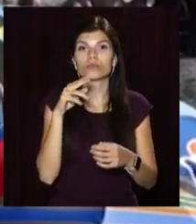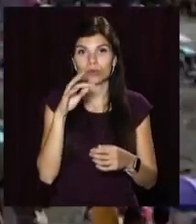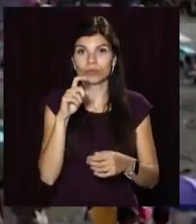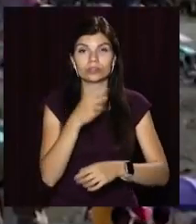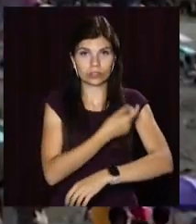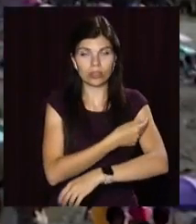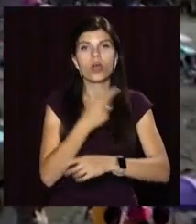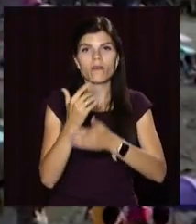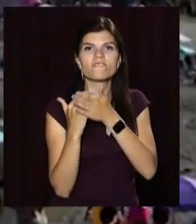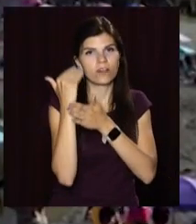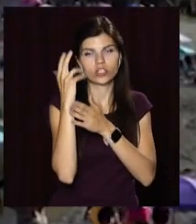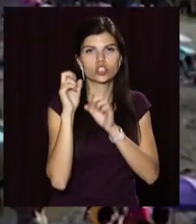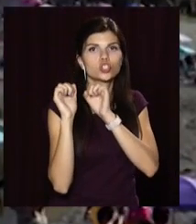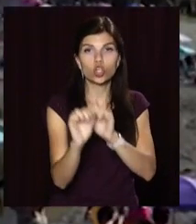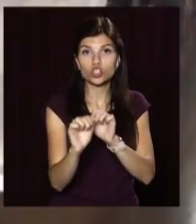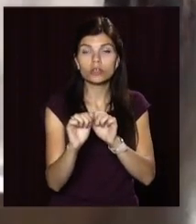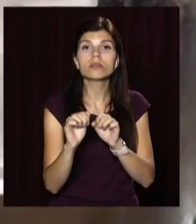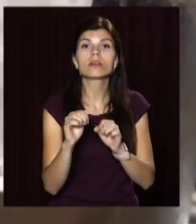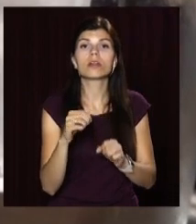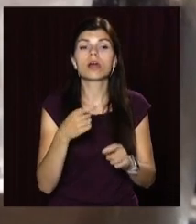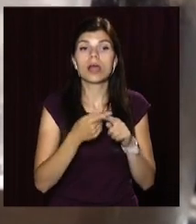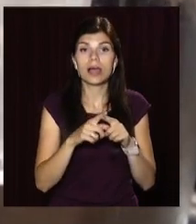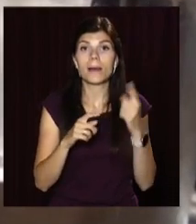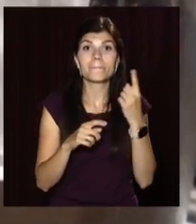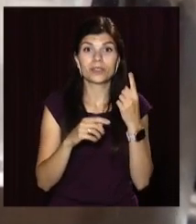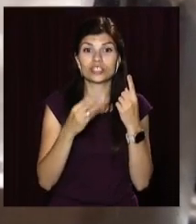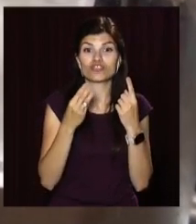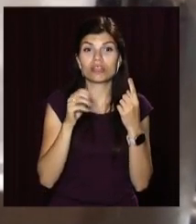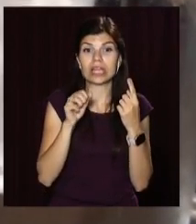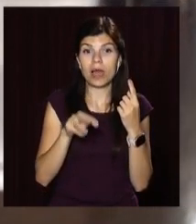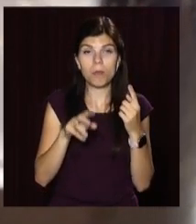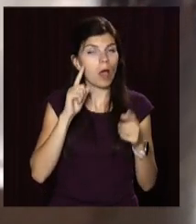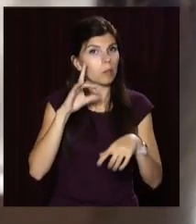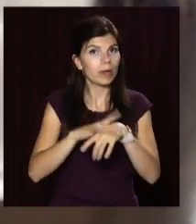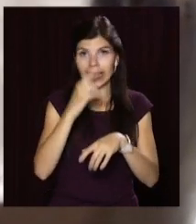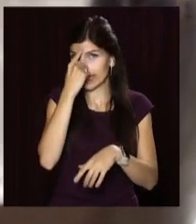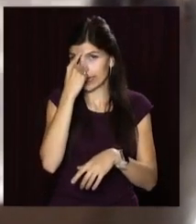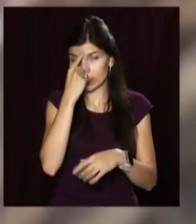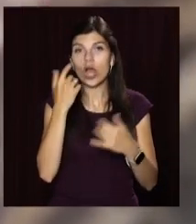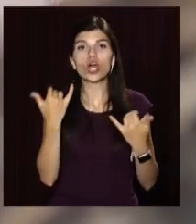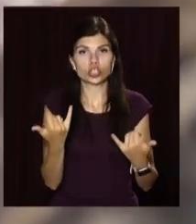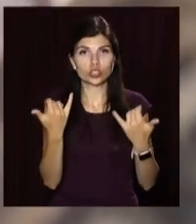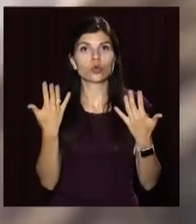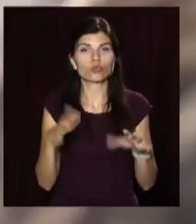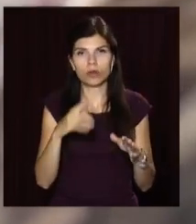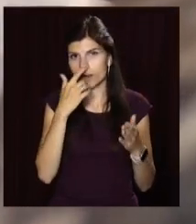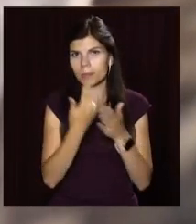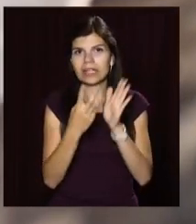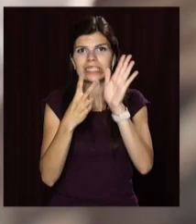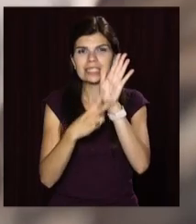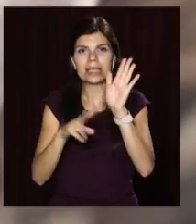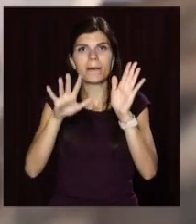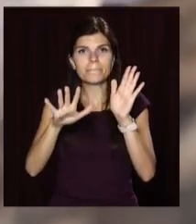забезпечує високий захист. Вперше цей штам вірусу виявили в Індії. Нині його зафіксували в понад 75